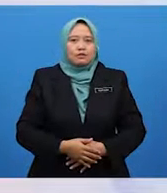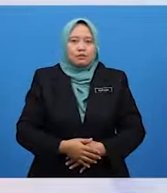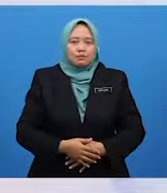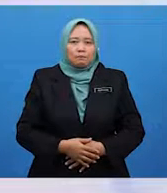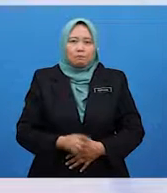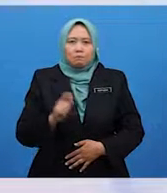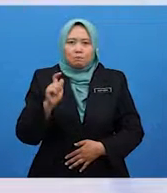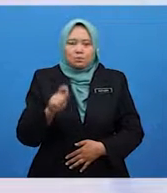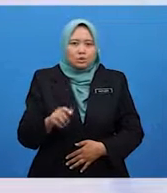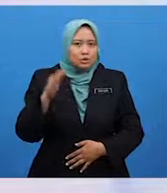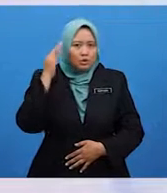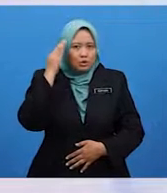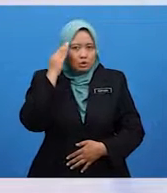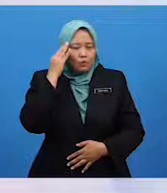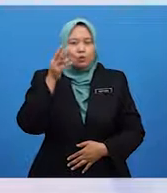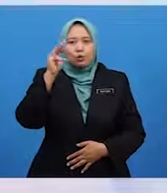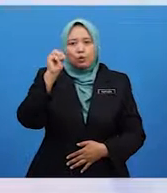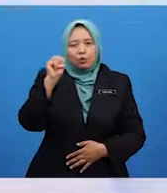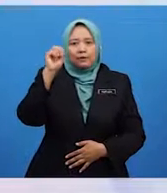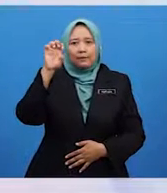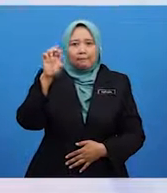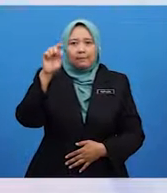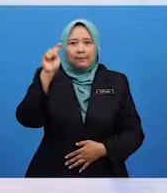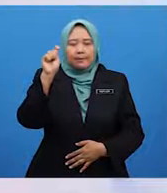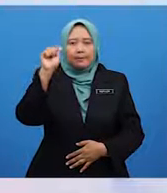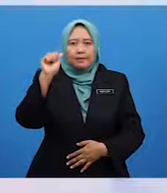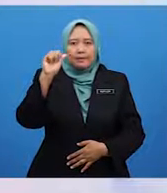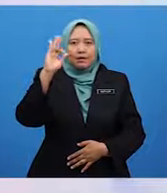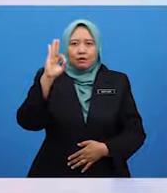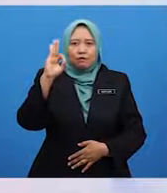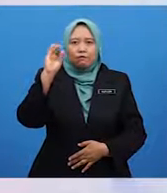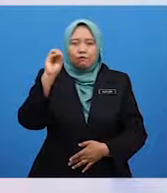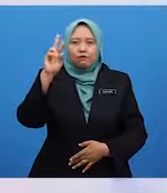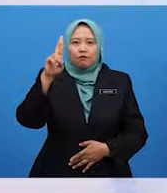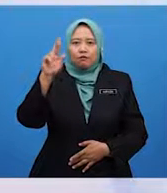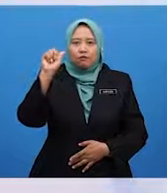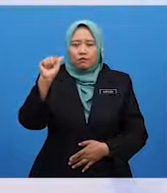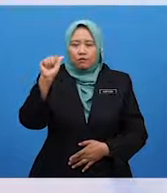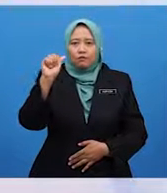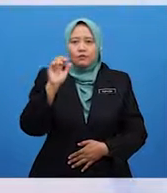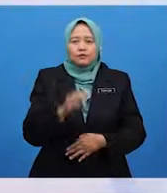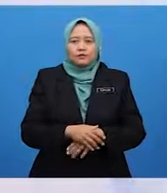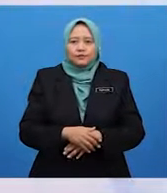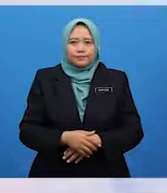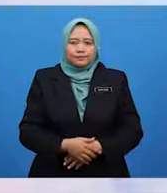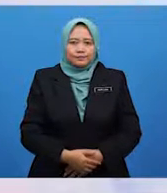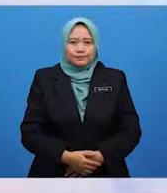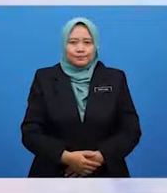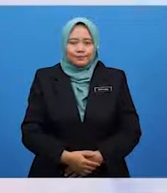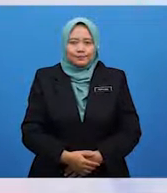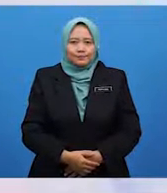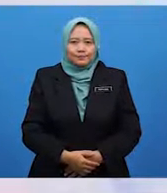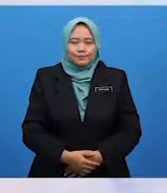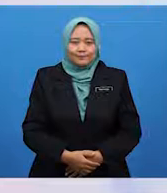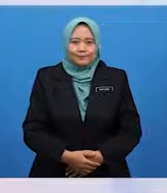kira metafora. Kalau tak metafora tak apa? Itulah Cikgu Don. Saya kira saya tahu. Tapi apa kata Cikgu Don terangkan sikit